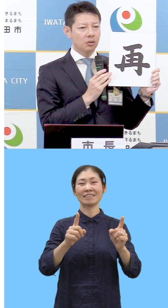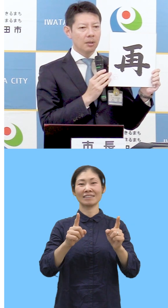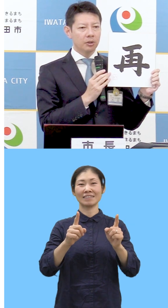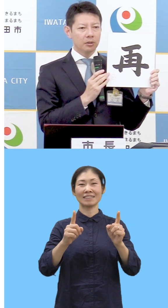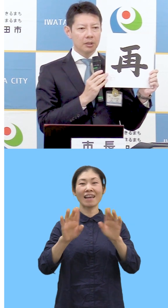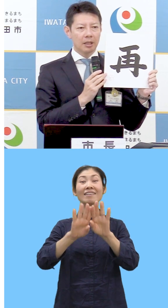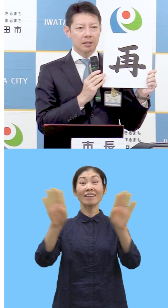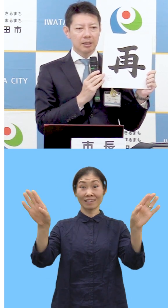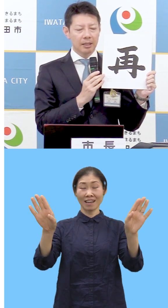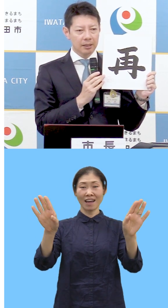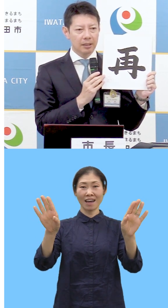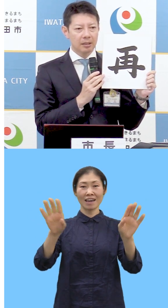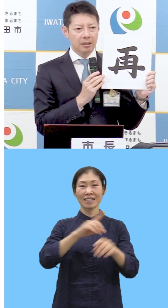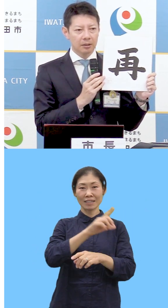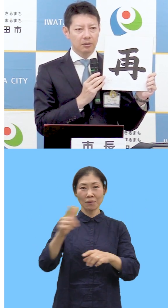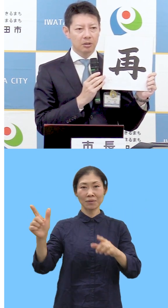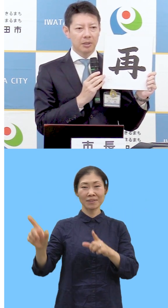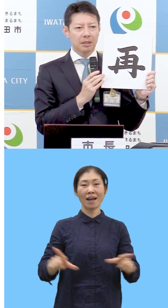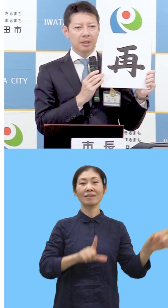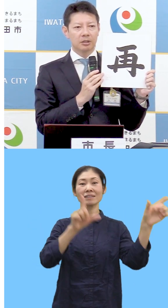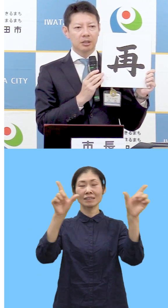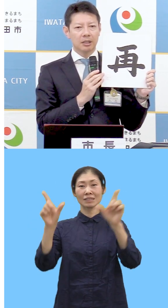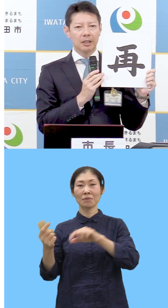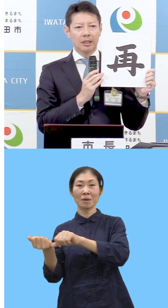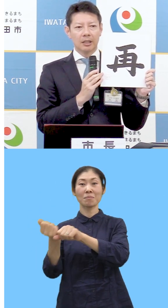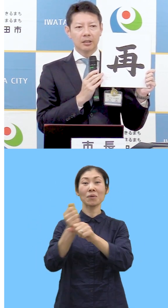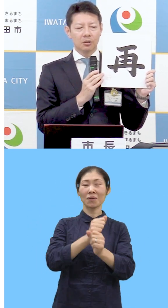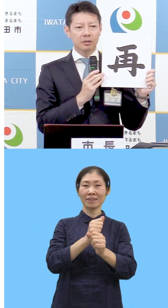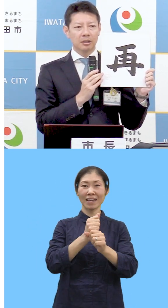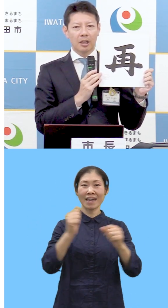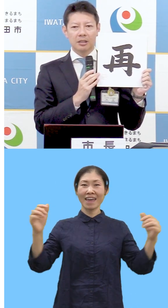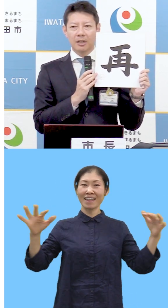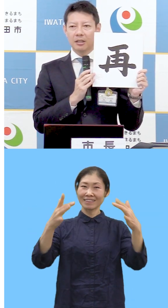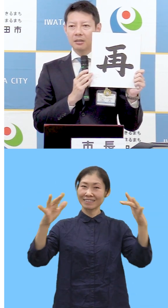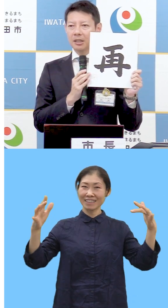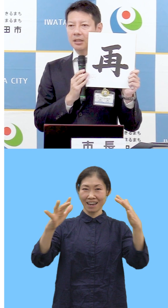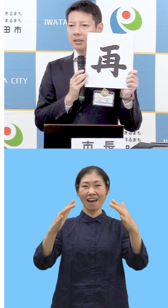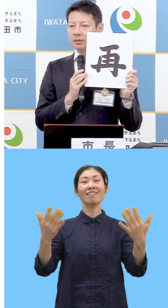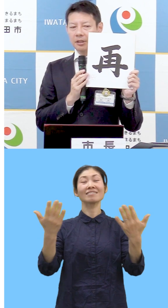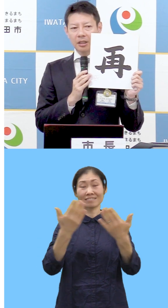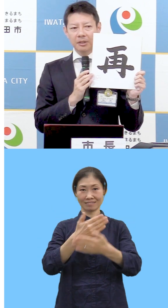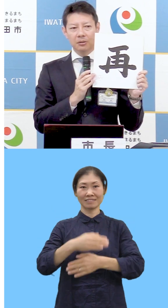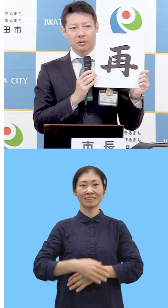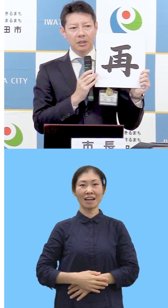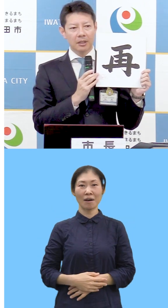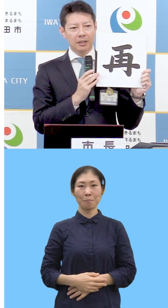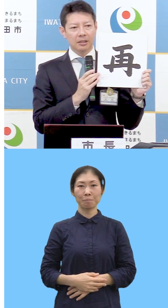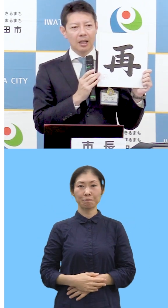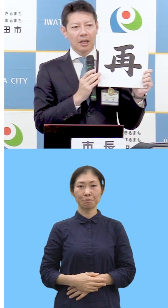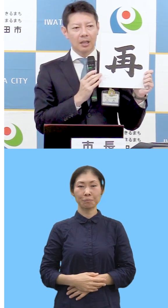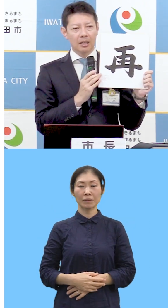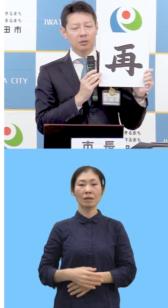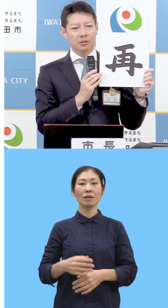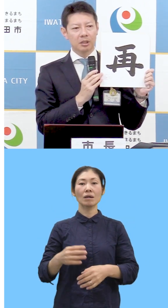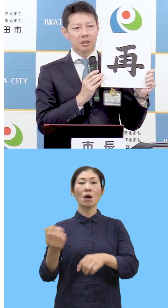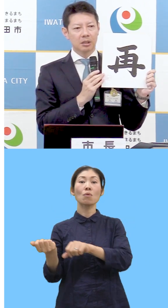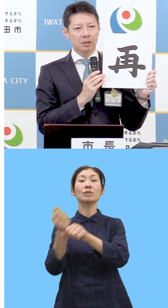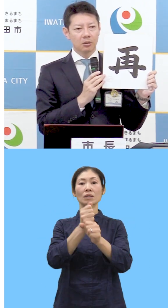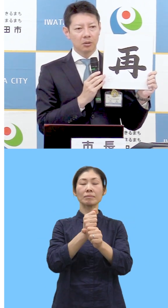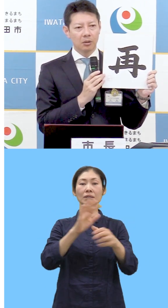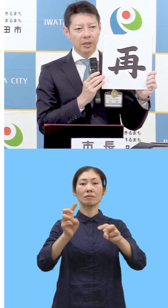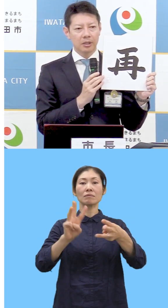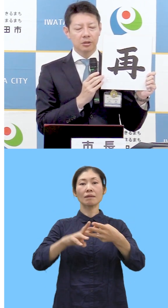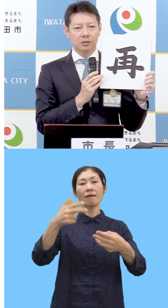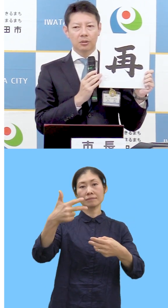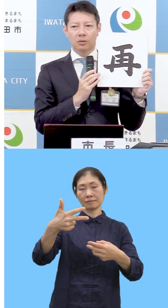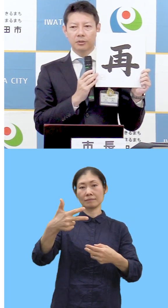日常が戻って賑やかになってきたということもありますし、どうする家康もある意味再びこの磐田市が当時